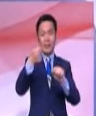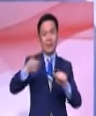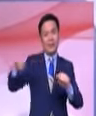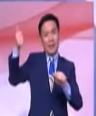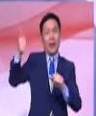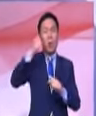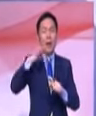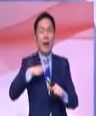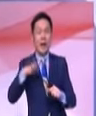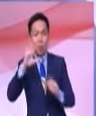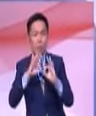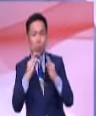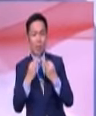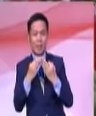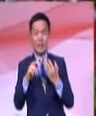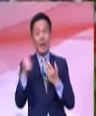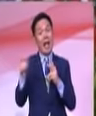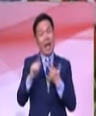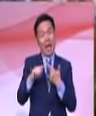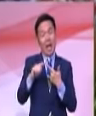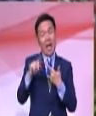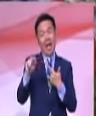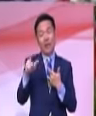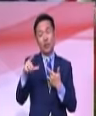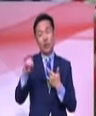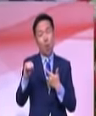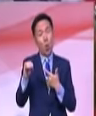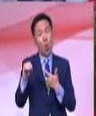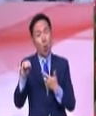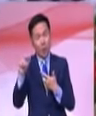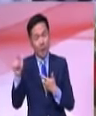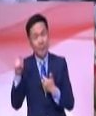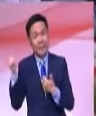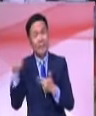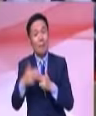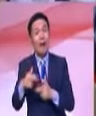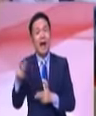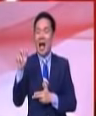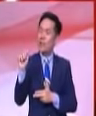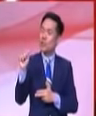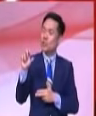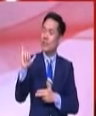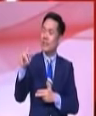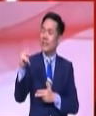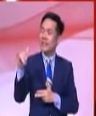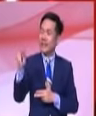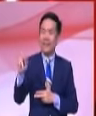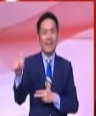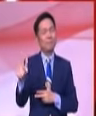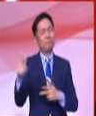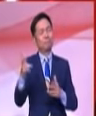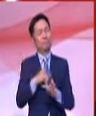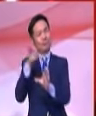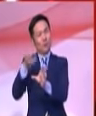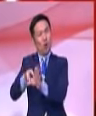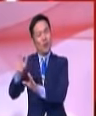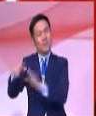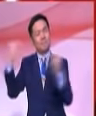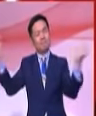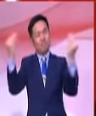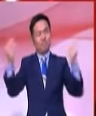Kebajikan Masyarakat dan NGO Negeri, Datuk Dr. Wan Nur Ashikin Wan Nordin. Dalam pada itu, seramai 70